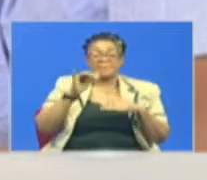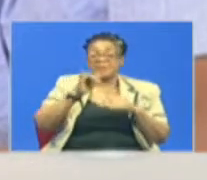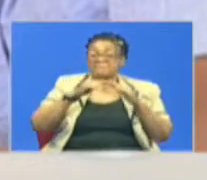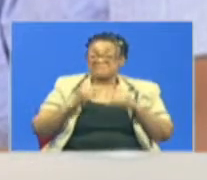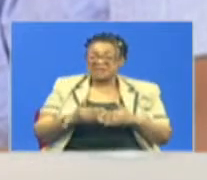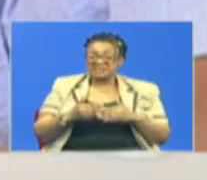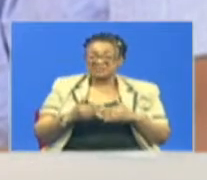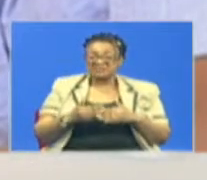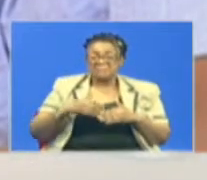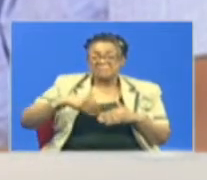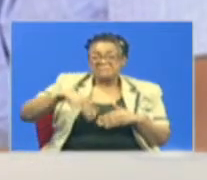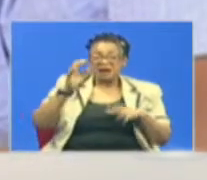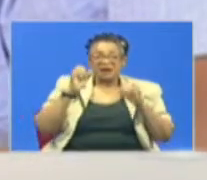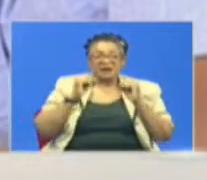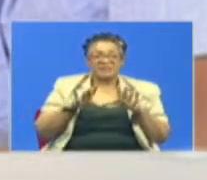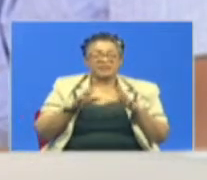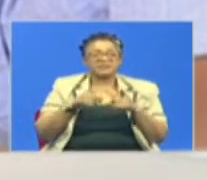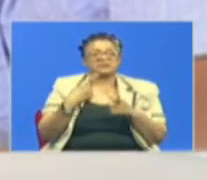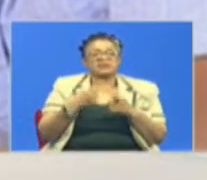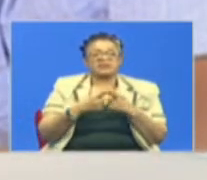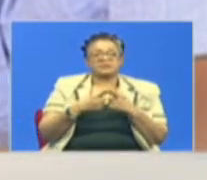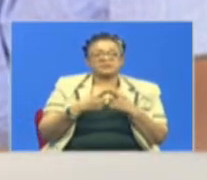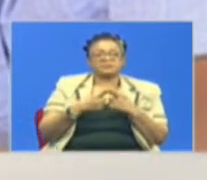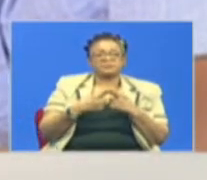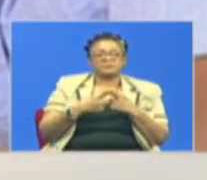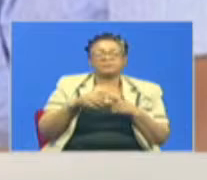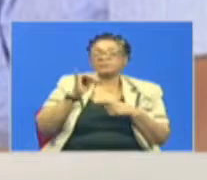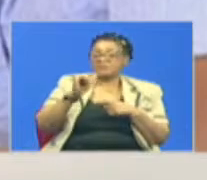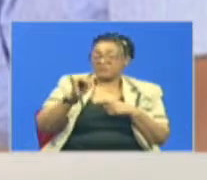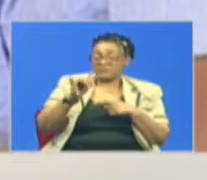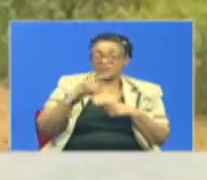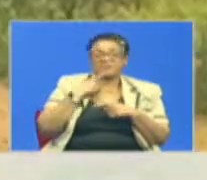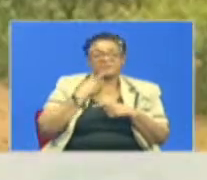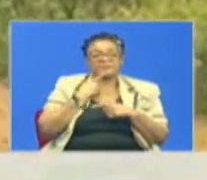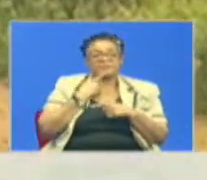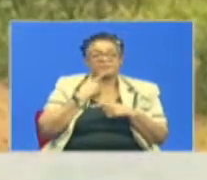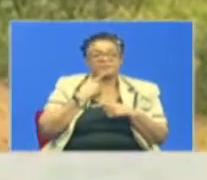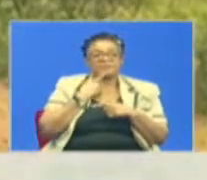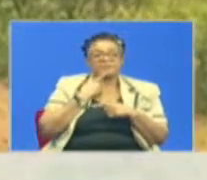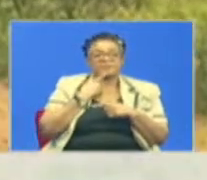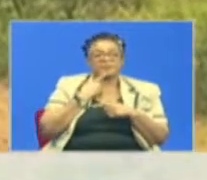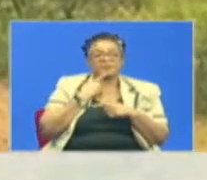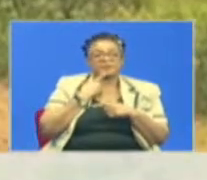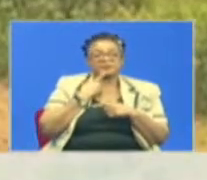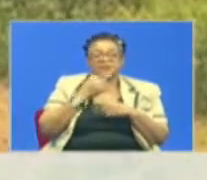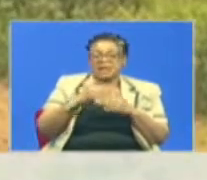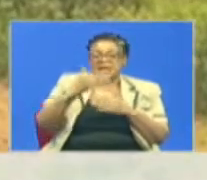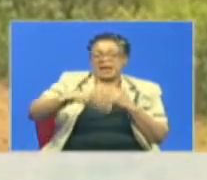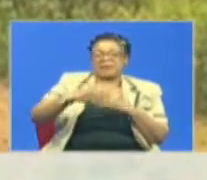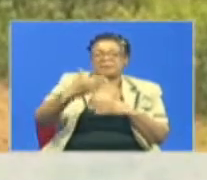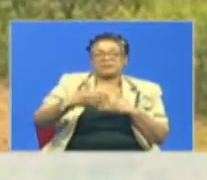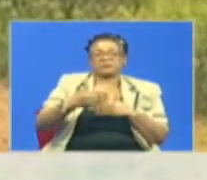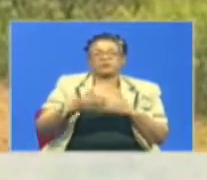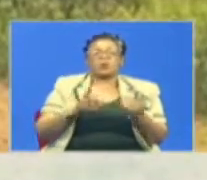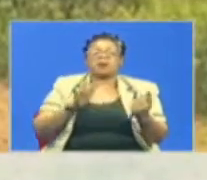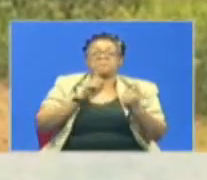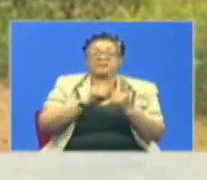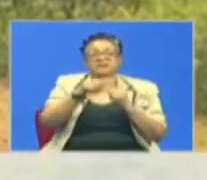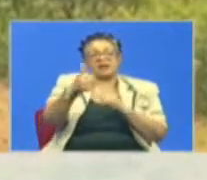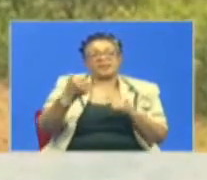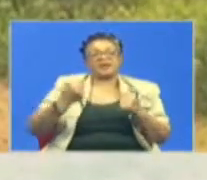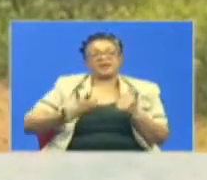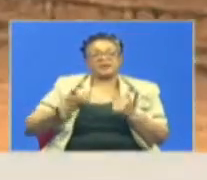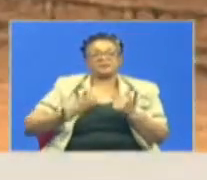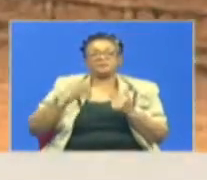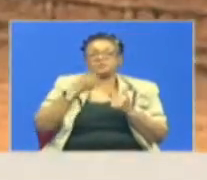yako. Basi mvulana mdogo mwenyewe uko na mimba." Katika kijiji jirani tulikutana na msichana huyu ambaye